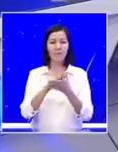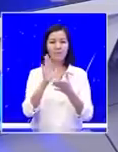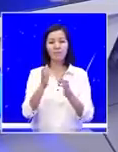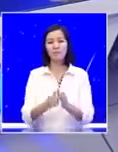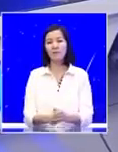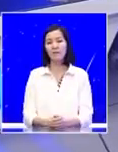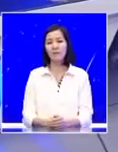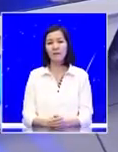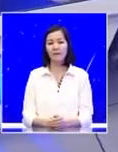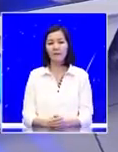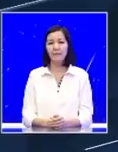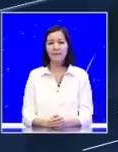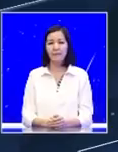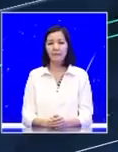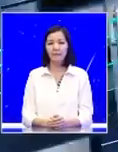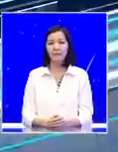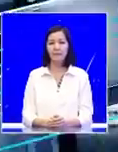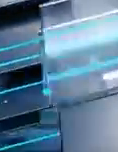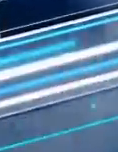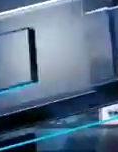бүгін көретіндеріңіз.